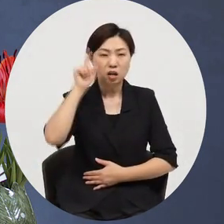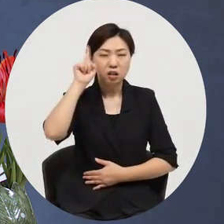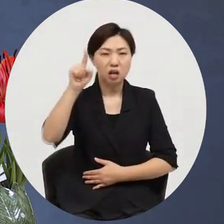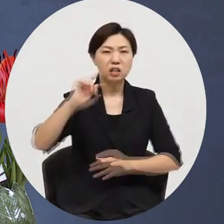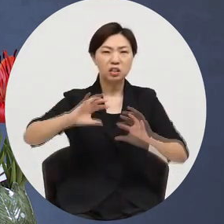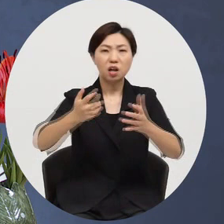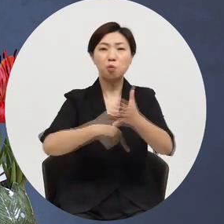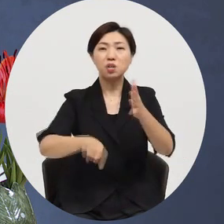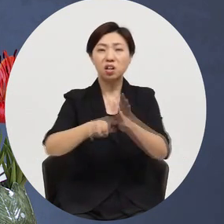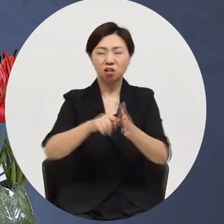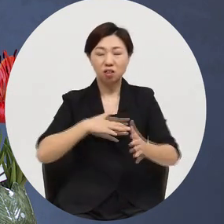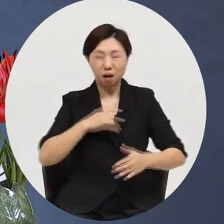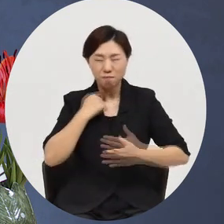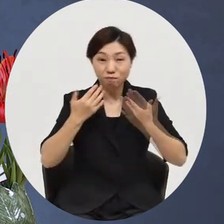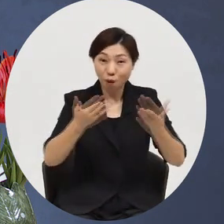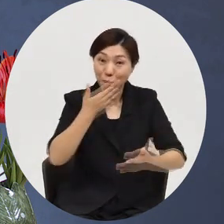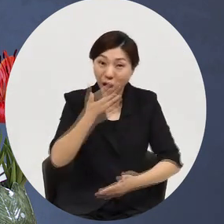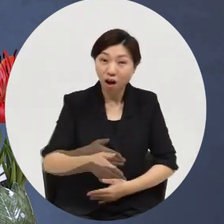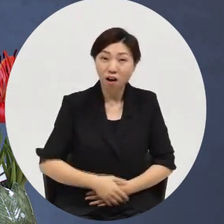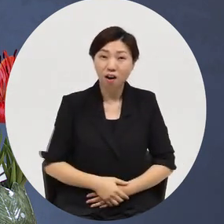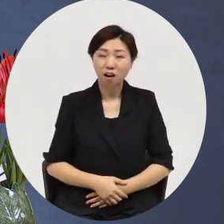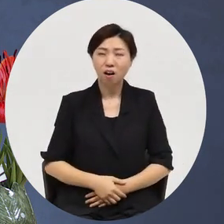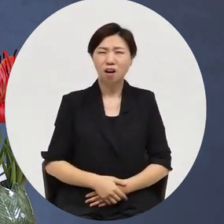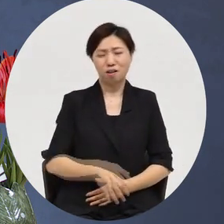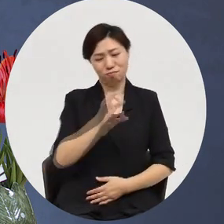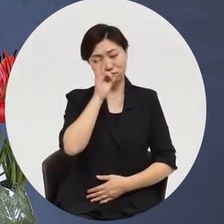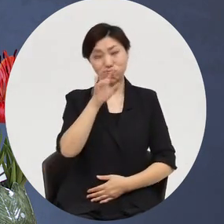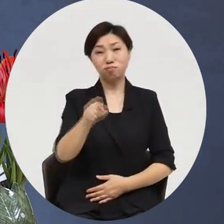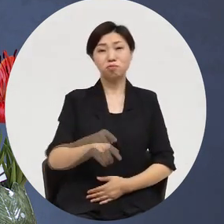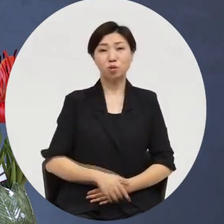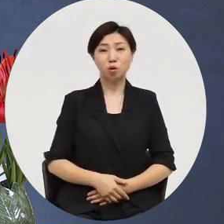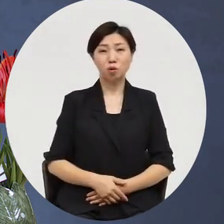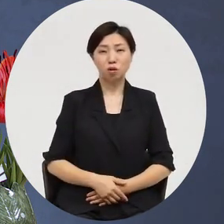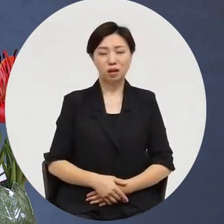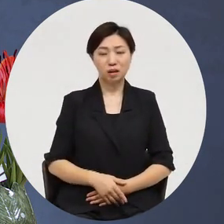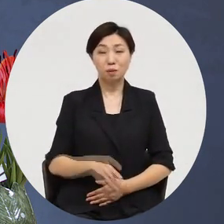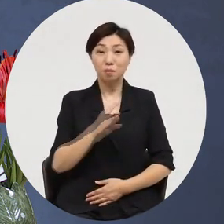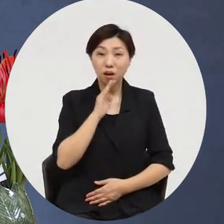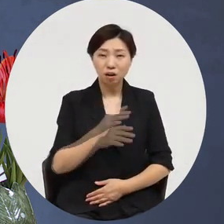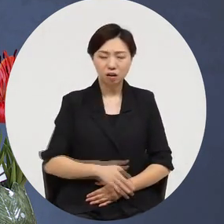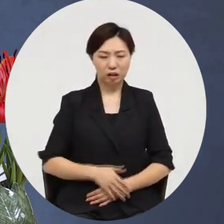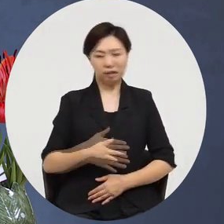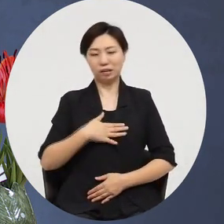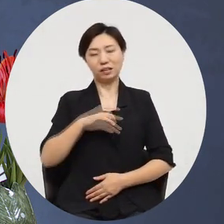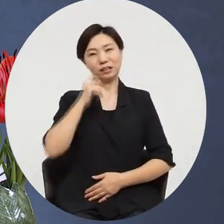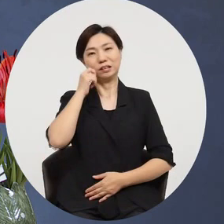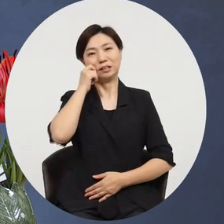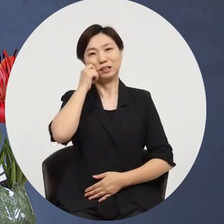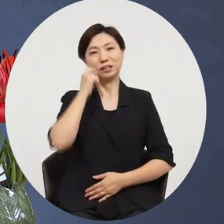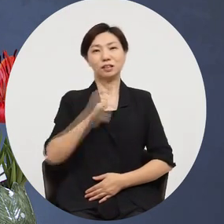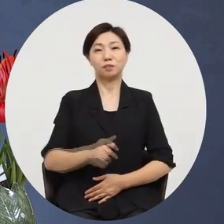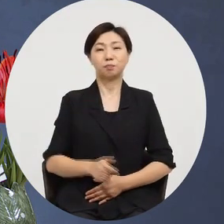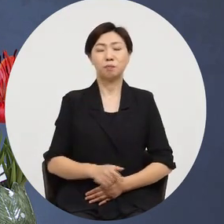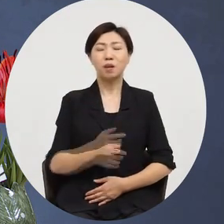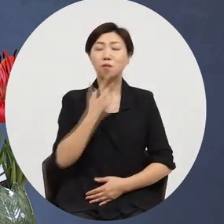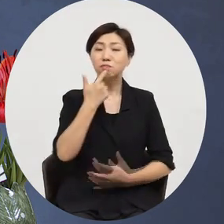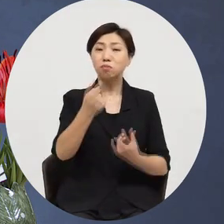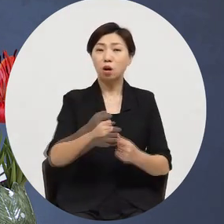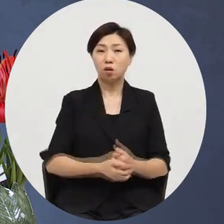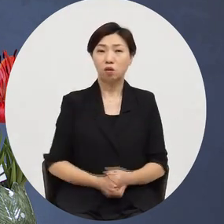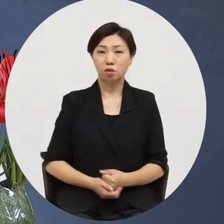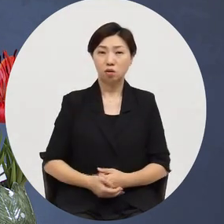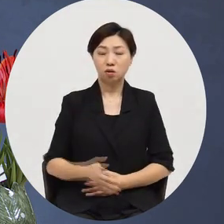되잖아. 솔직하게 말해가. 안 됩니다. 그래 왜안 되는 게 되는 척 그래 얘기해. 그러니까